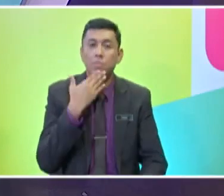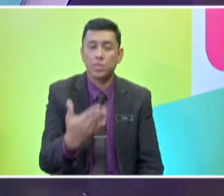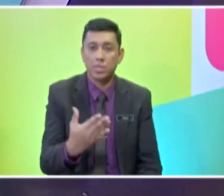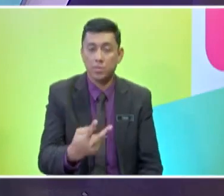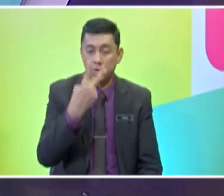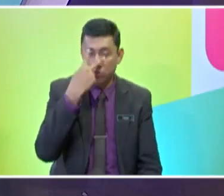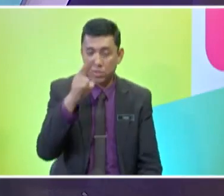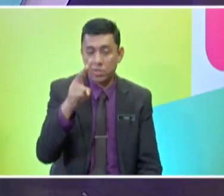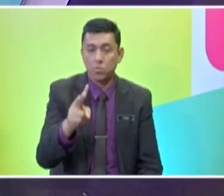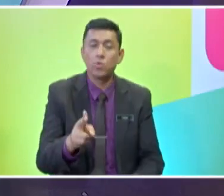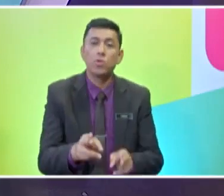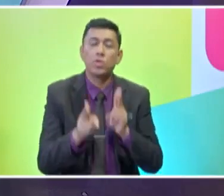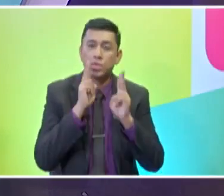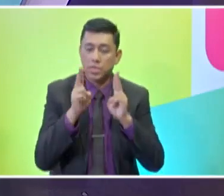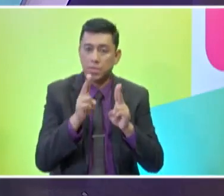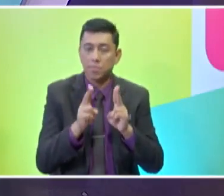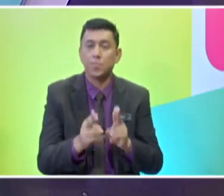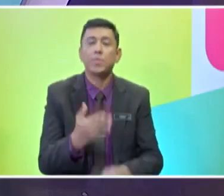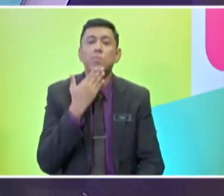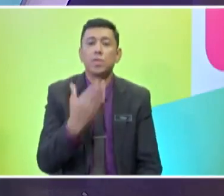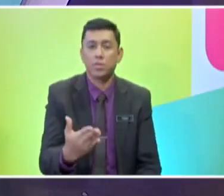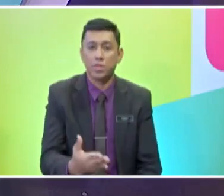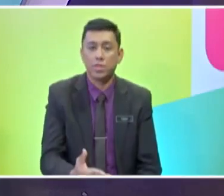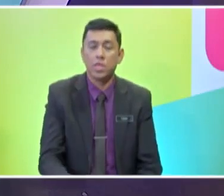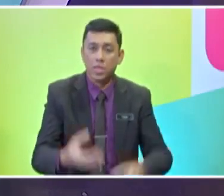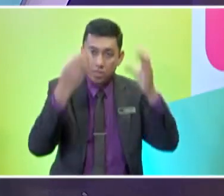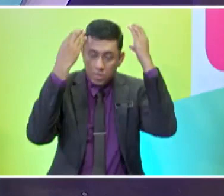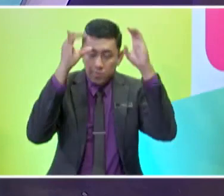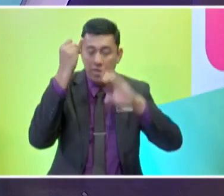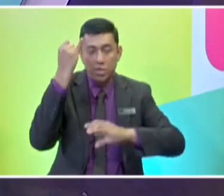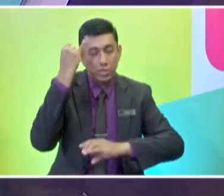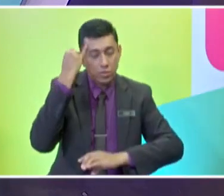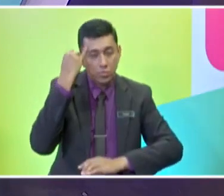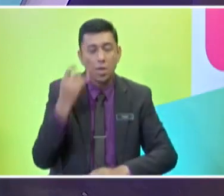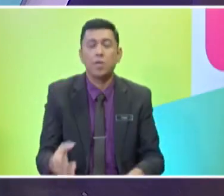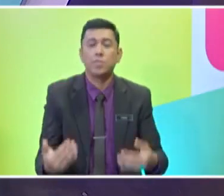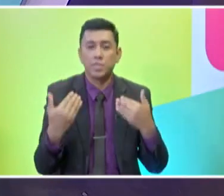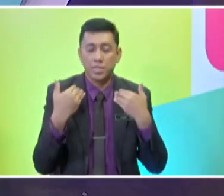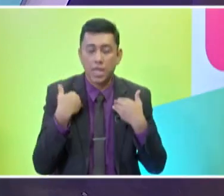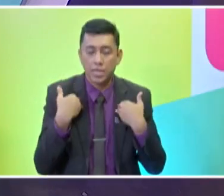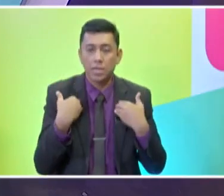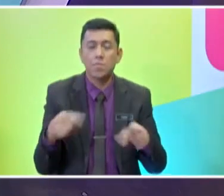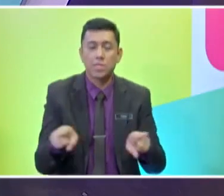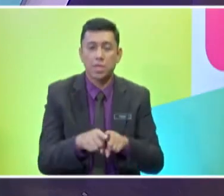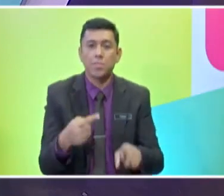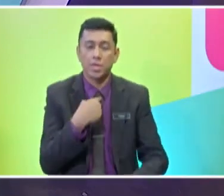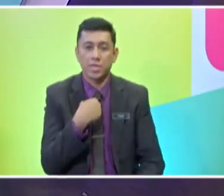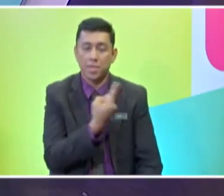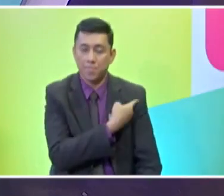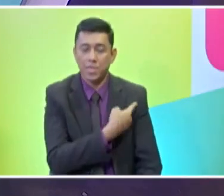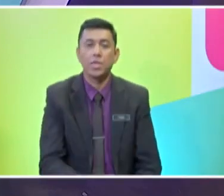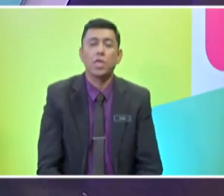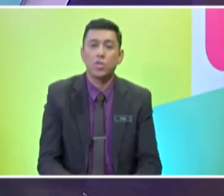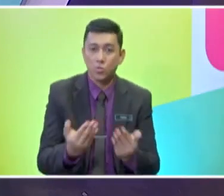menonton kita ingin mengucapkan ribuan terima kasih kepada Cikgu izwa karena berada bersama kami pada hari ini dan perkusi ilmu Alhamdulillah